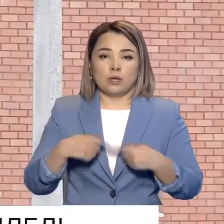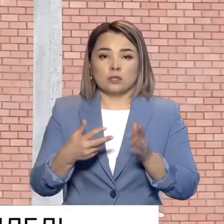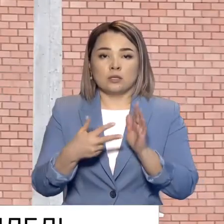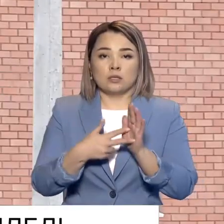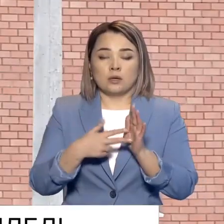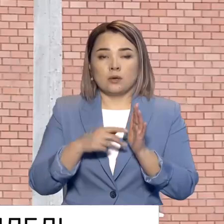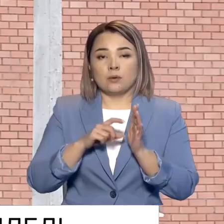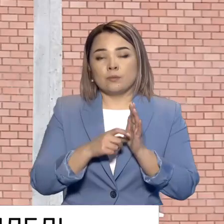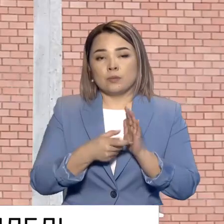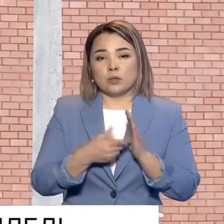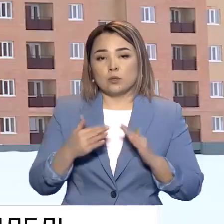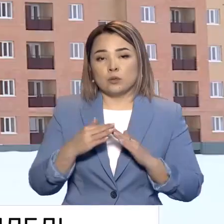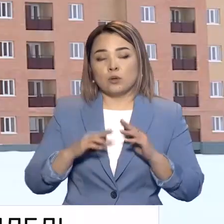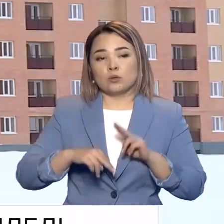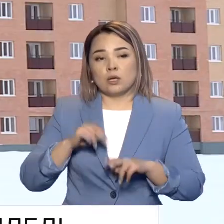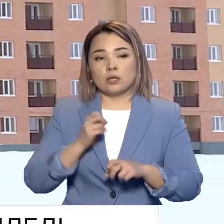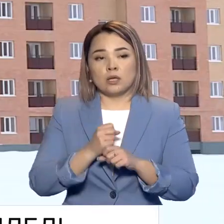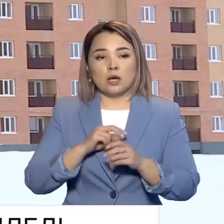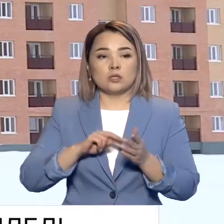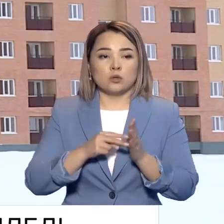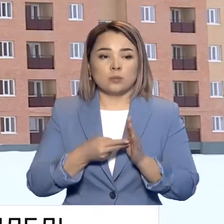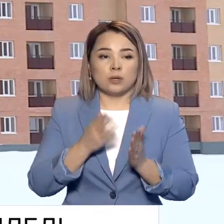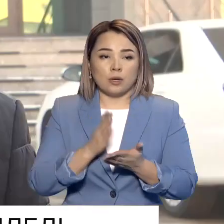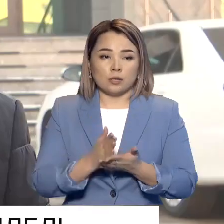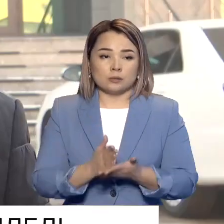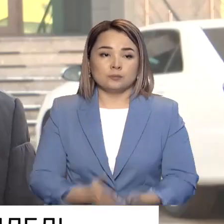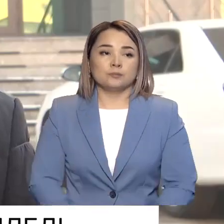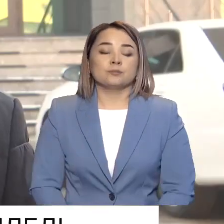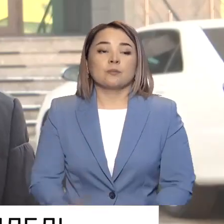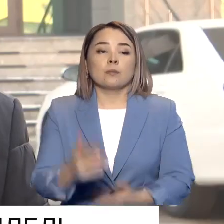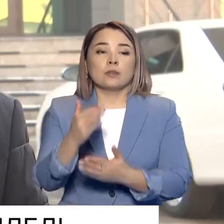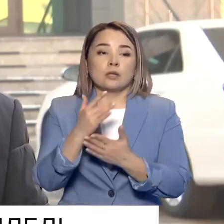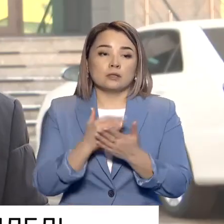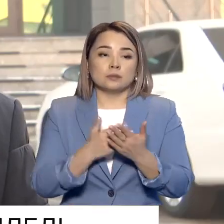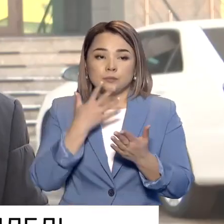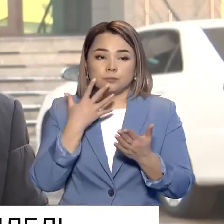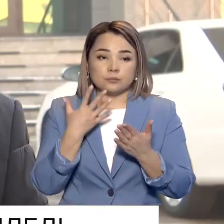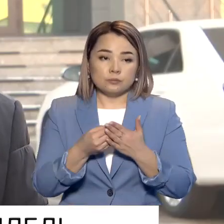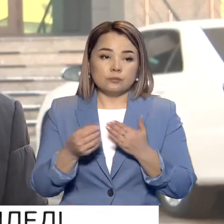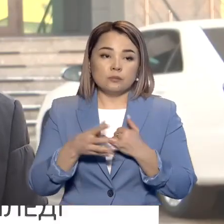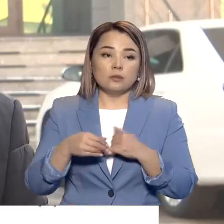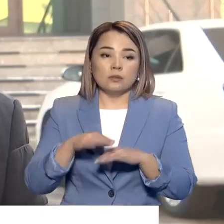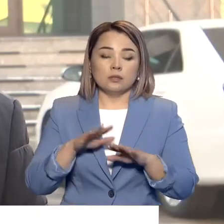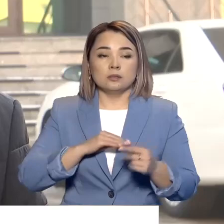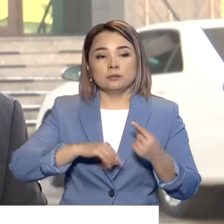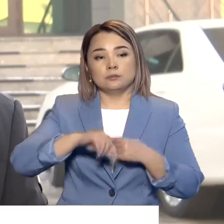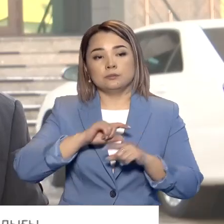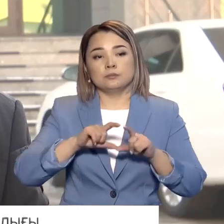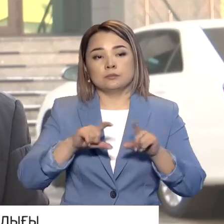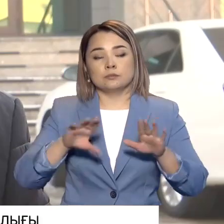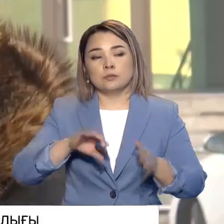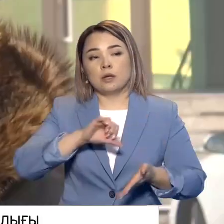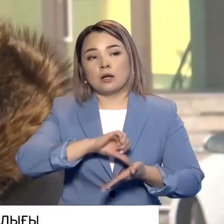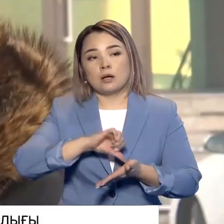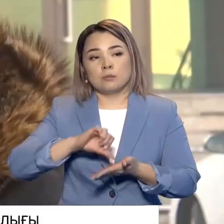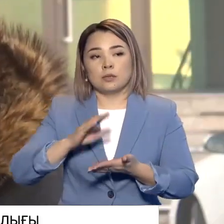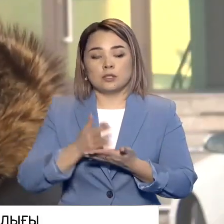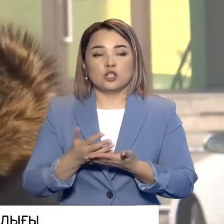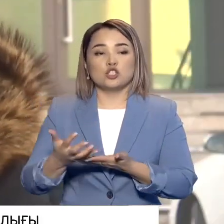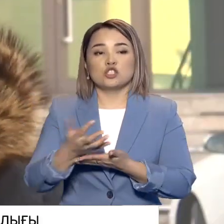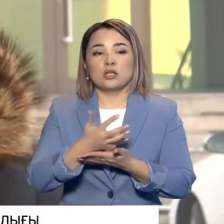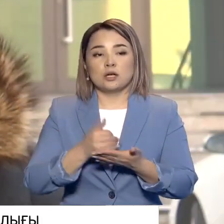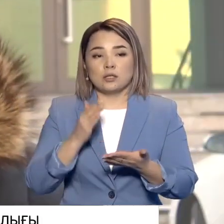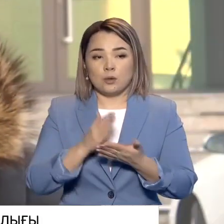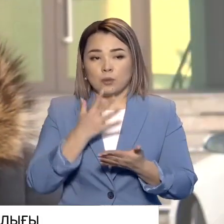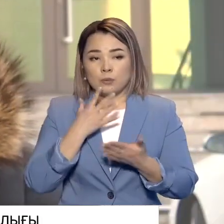мыңдай пәтер салу жоспарланған. Тізімдерді өзі жергілікті кәсіподақ комитеттері жинақтап,